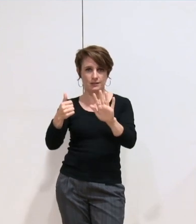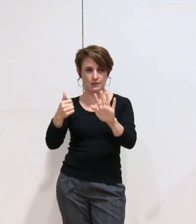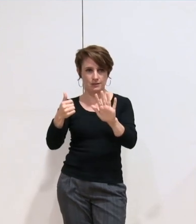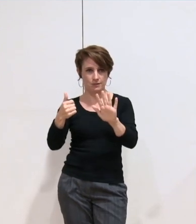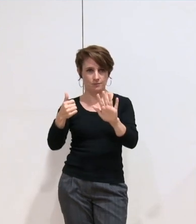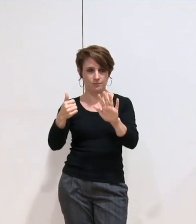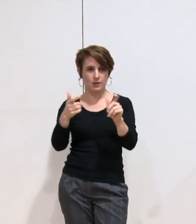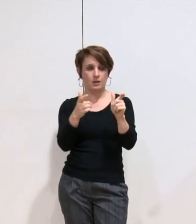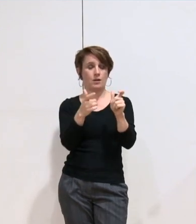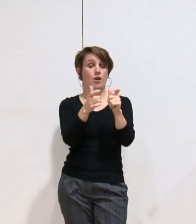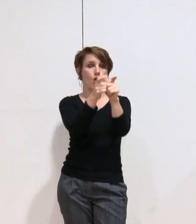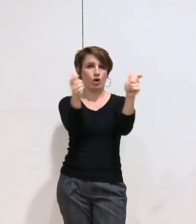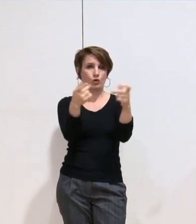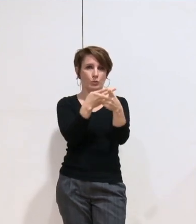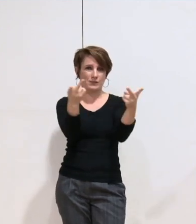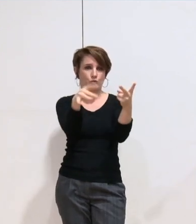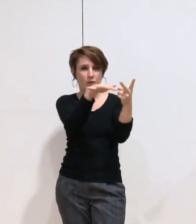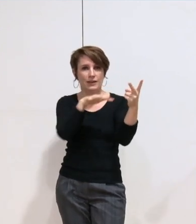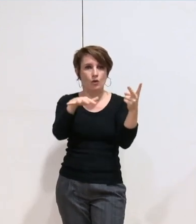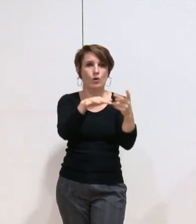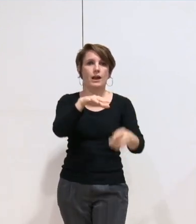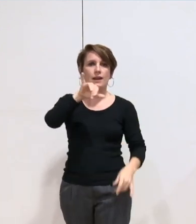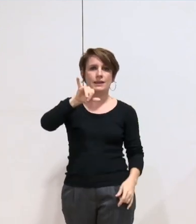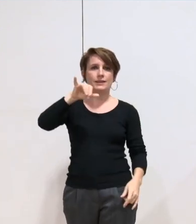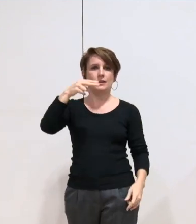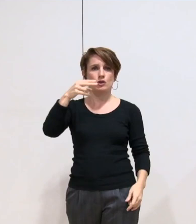les entreprises, donc l'entreprise publique locale Innovia.